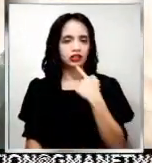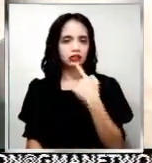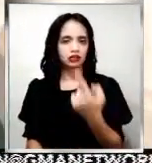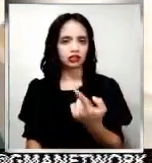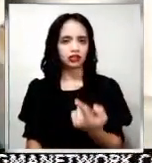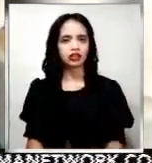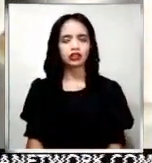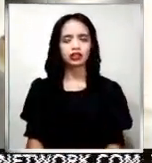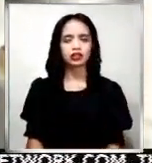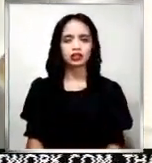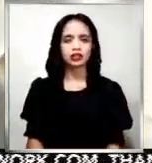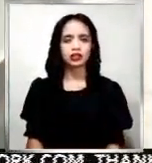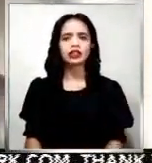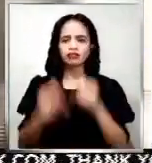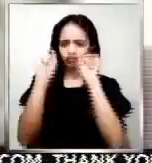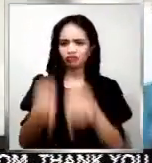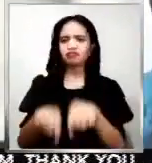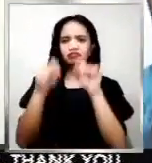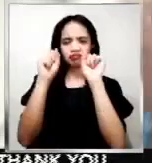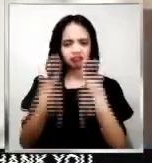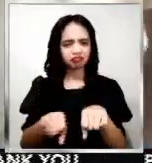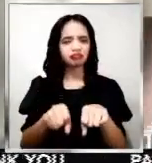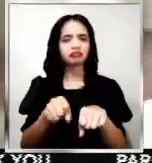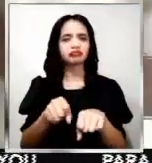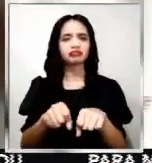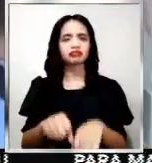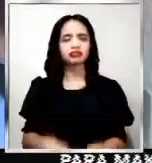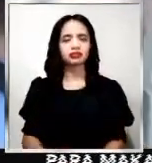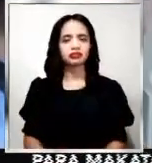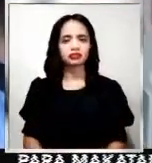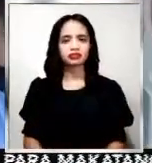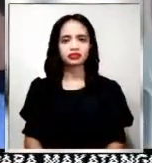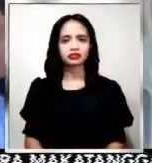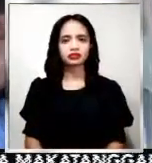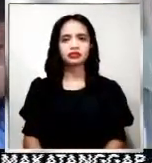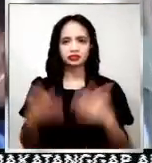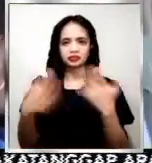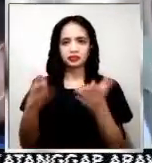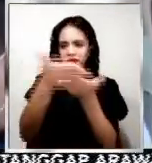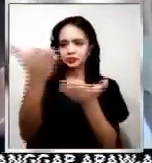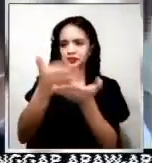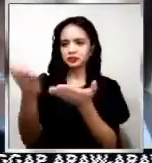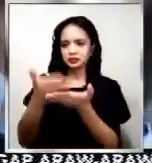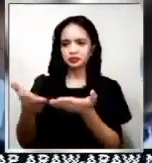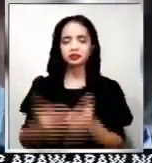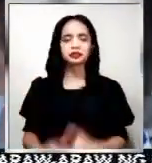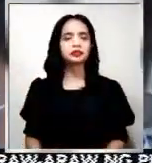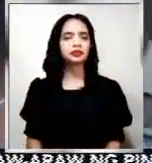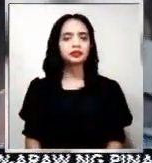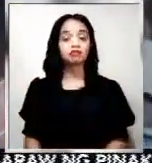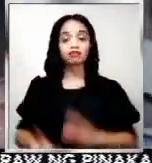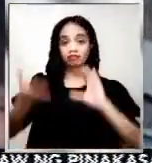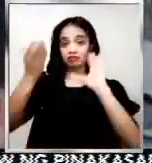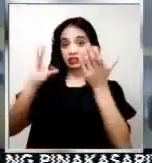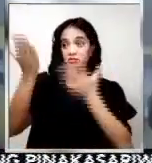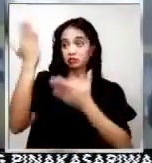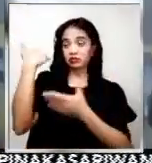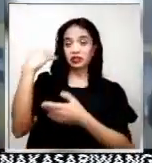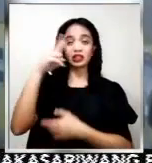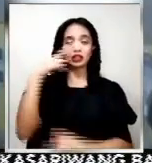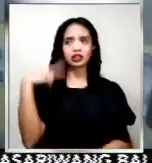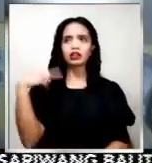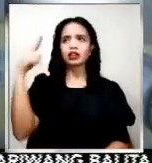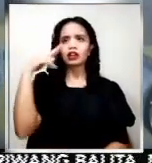Oh, kaya ba yon? Kaya bigay? Oh, binigay na, okay. binigay na. Kumpara sa mga nakalipas na araw, okay na ang bentahan